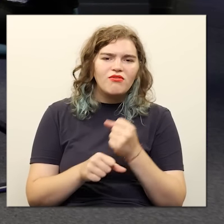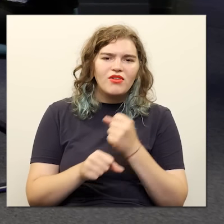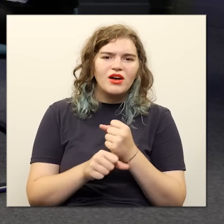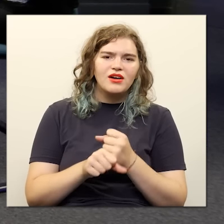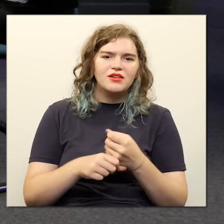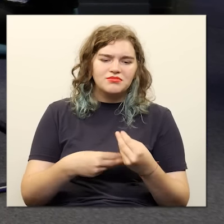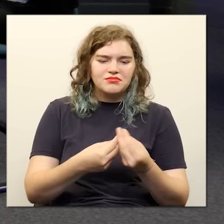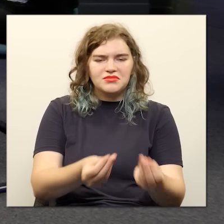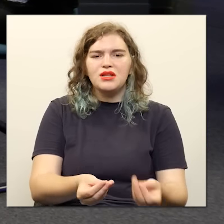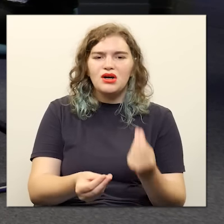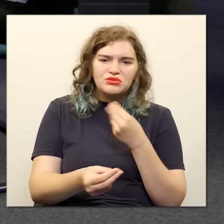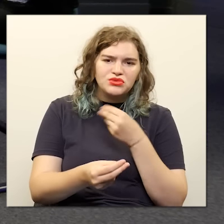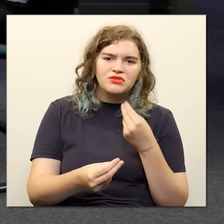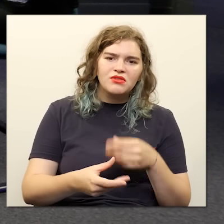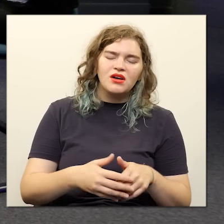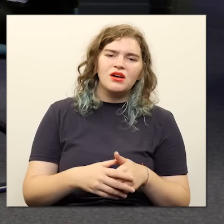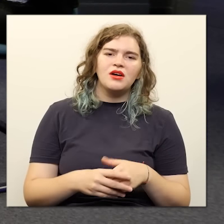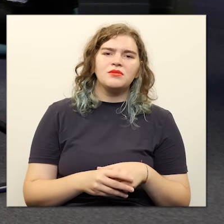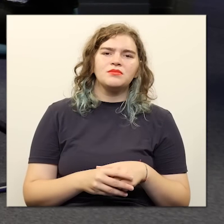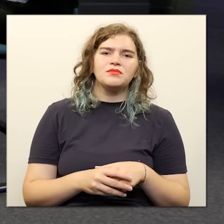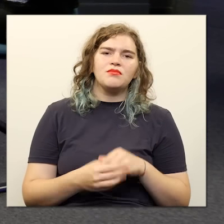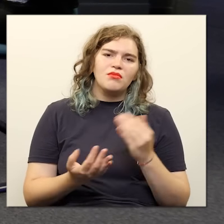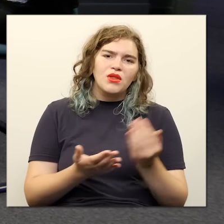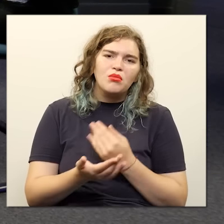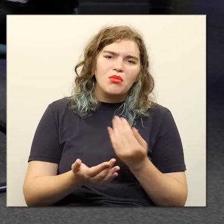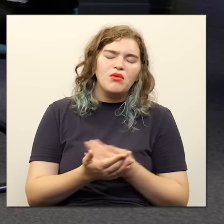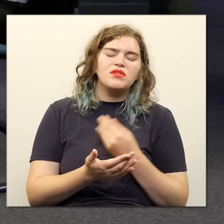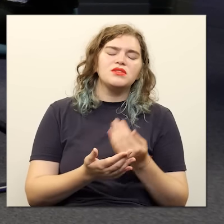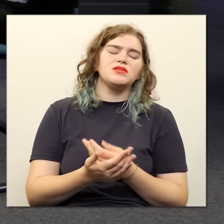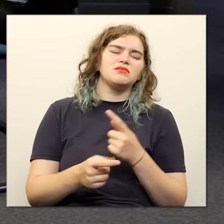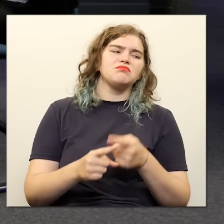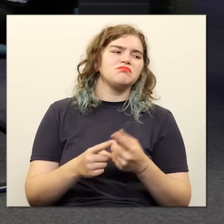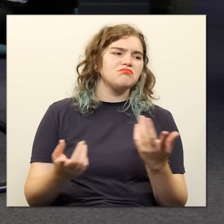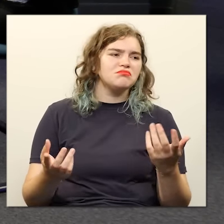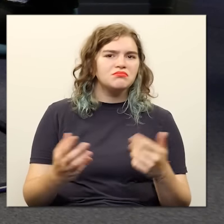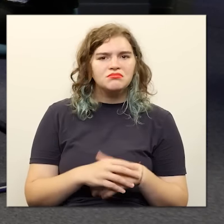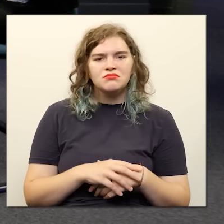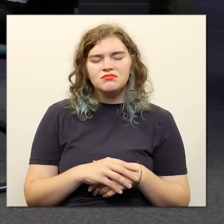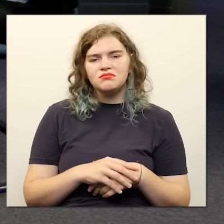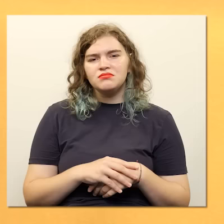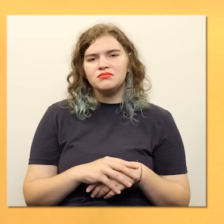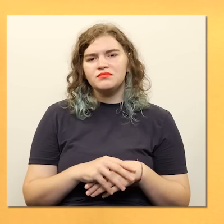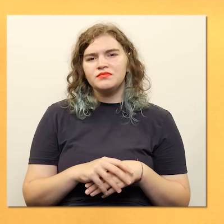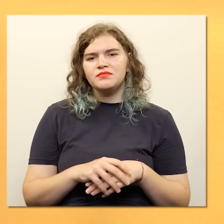ceva, să nu mă duc cu mâna goală. Și apoi stăm și povestim și